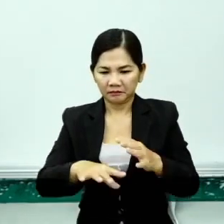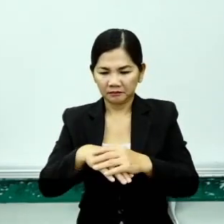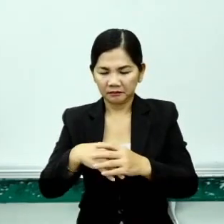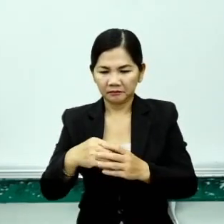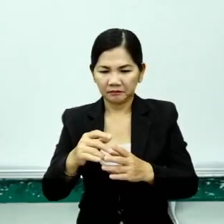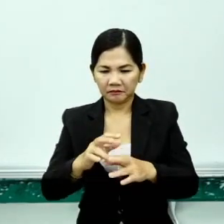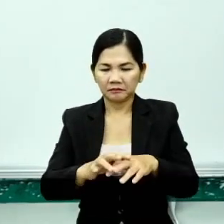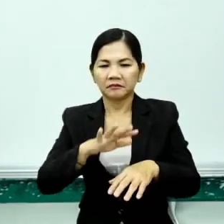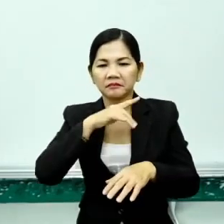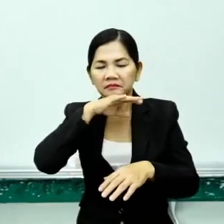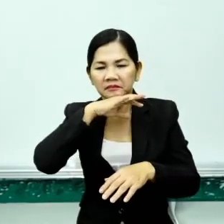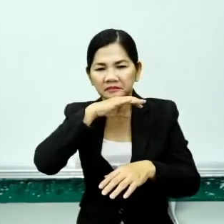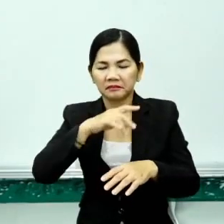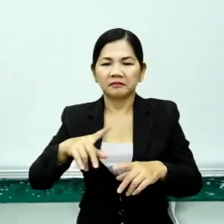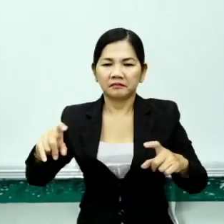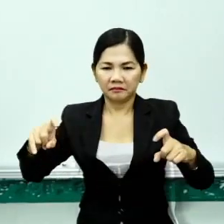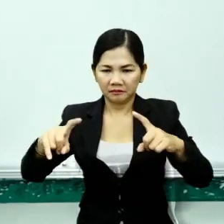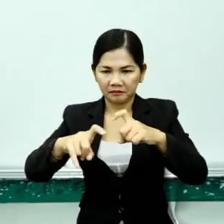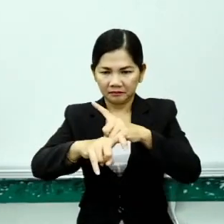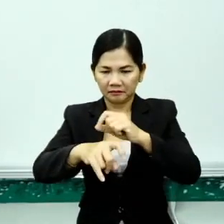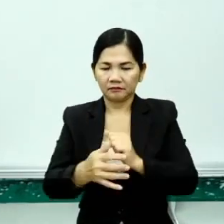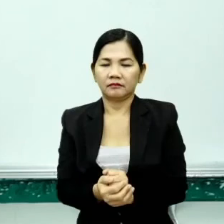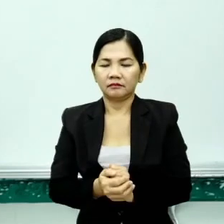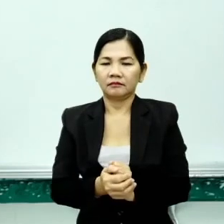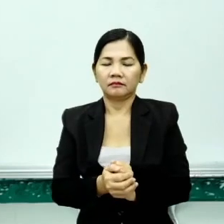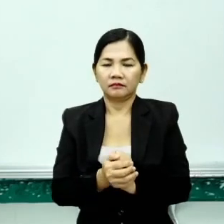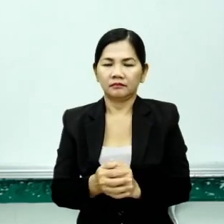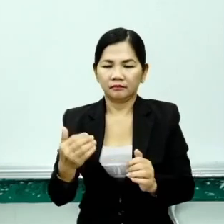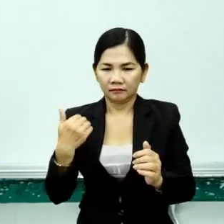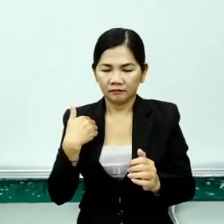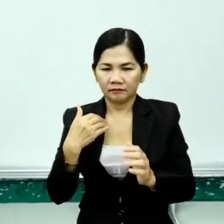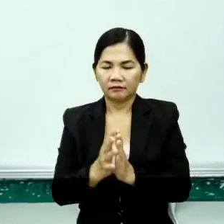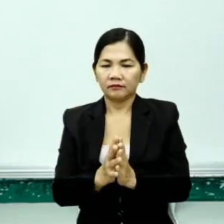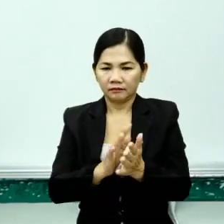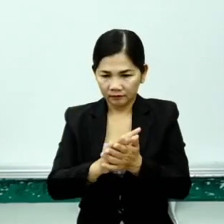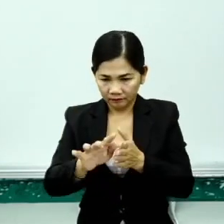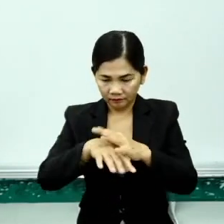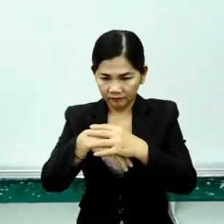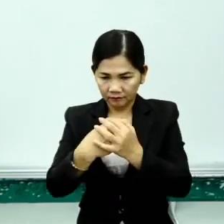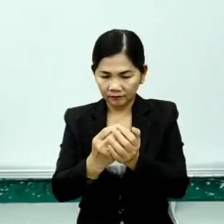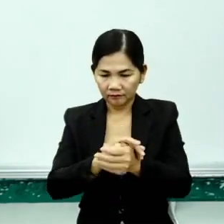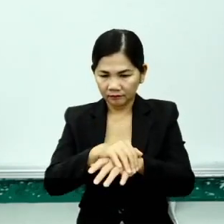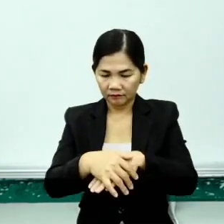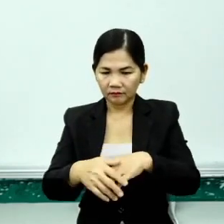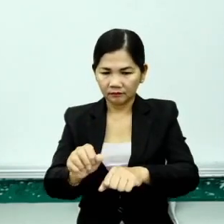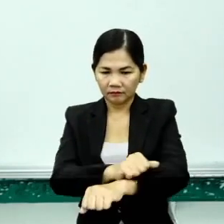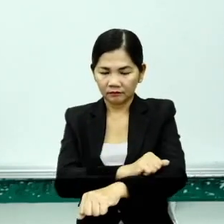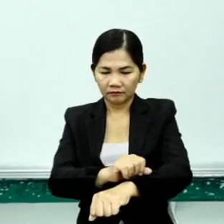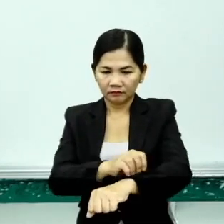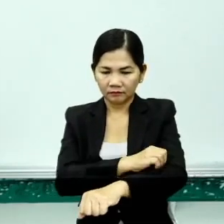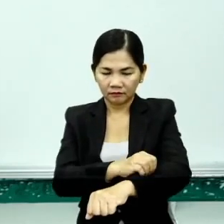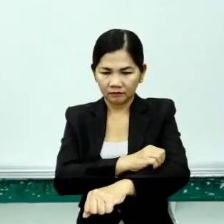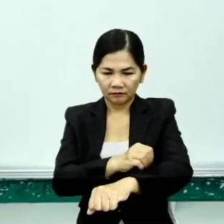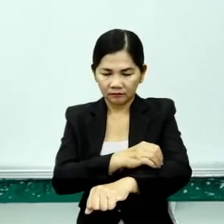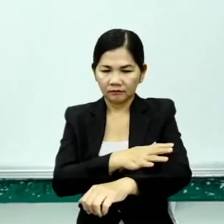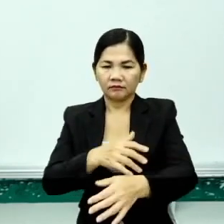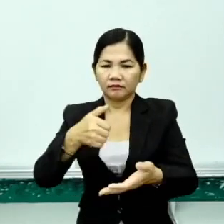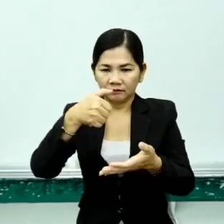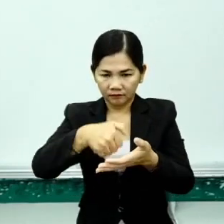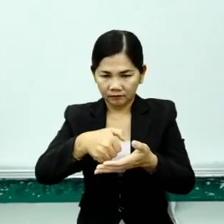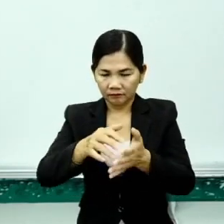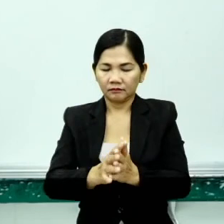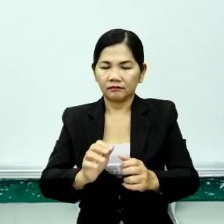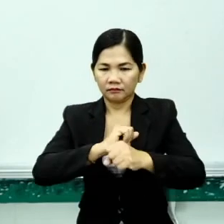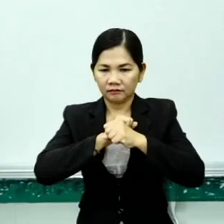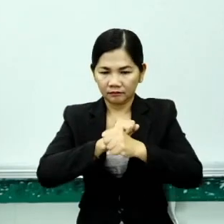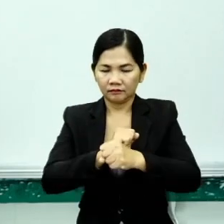chụp mày rốt được con thử lip xem xén chà chẳng con bị nhập liên đại được bà con chưa mới năng sập bú à có được con chết chà đâm